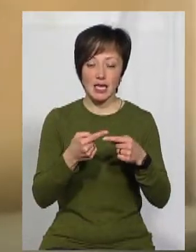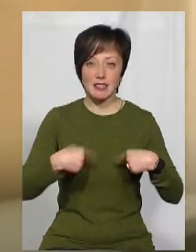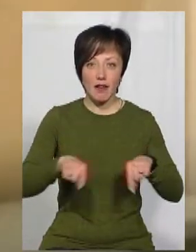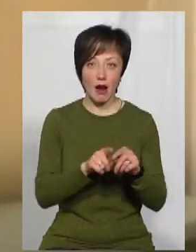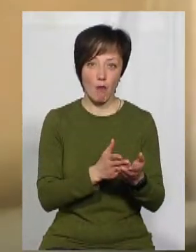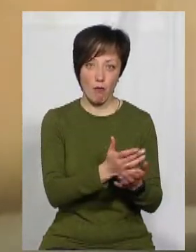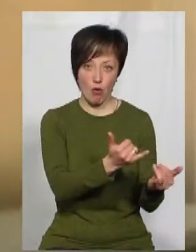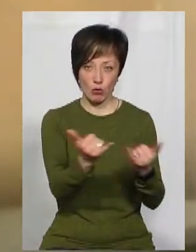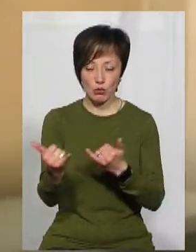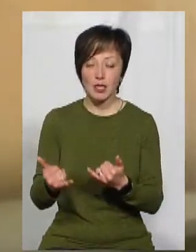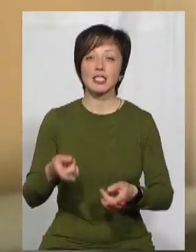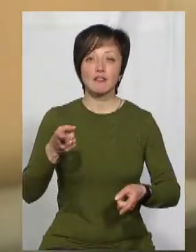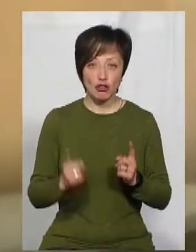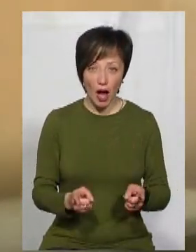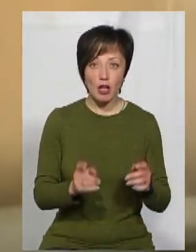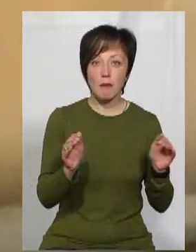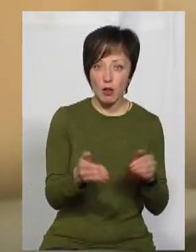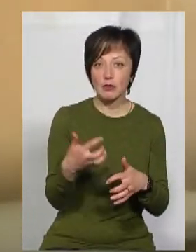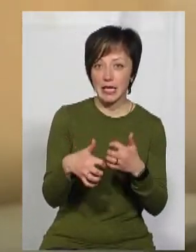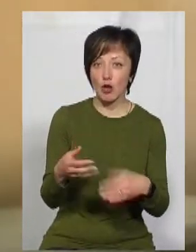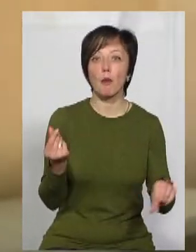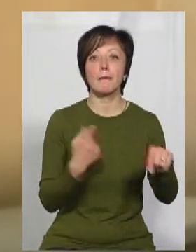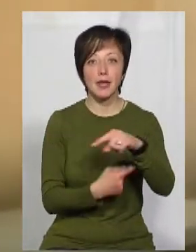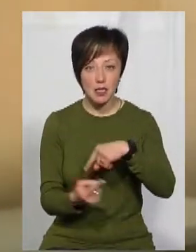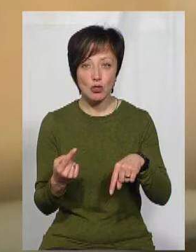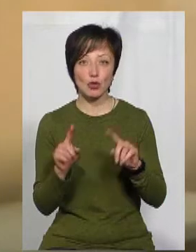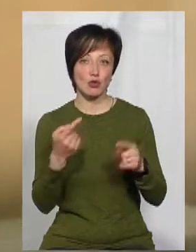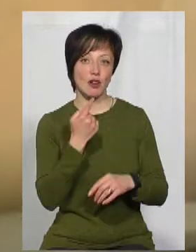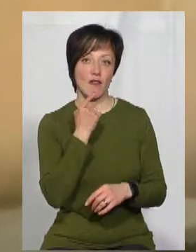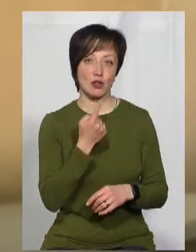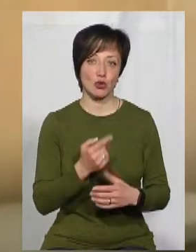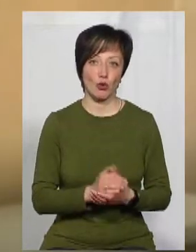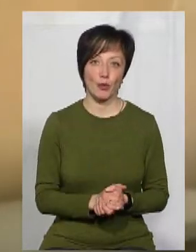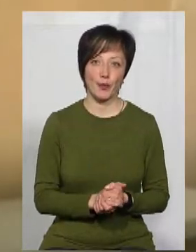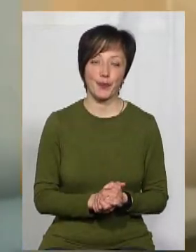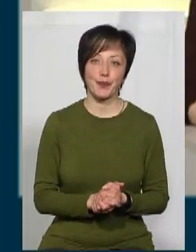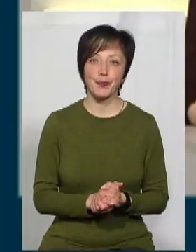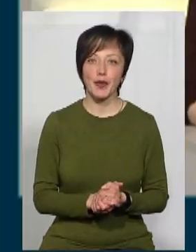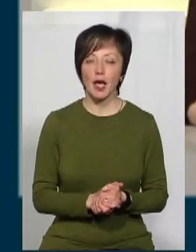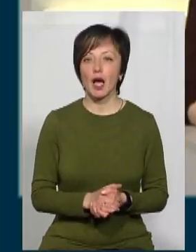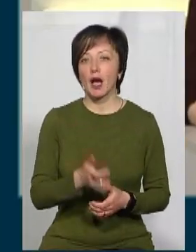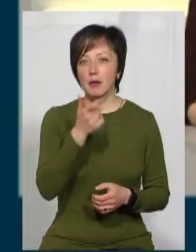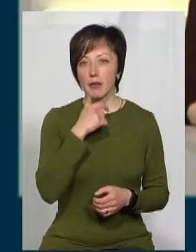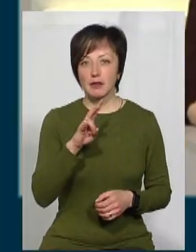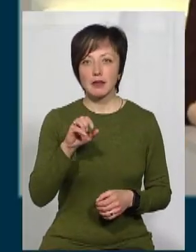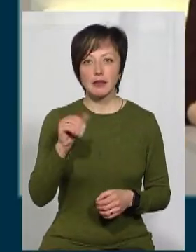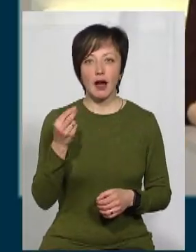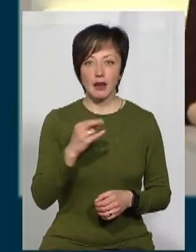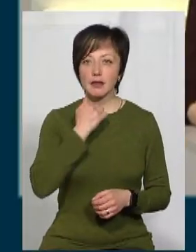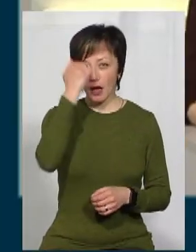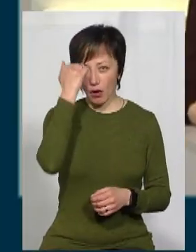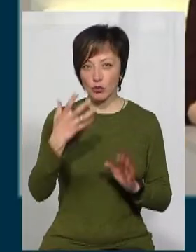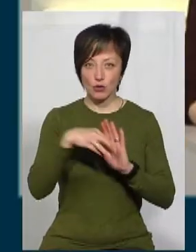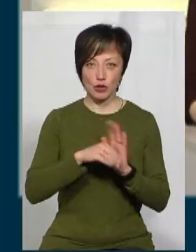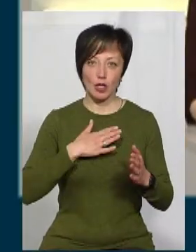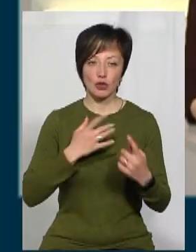послуг, і так далі. Тому, звичайно, що малому і середньому бізнесу дуже важко. Пані Наталія, дякую, що ви долучилися до